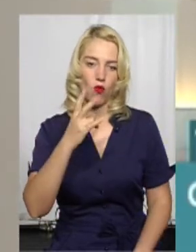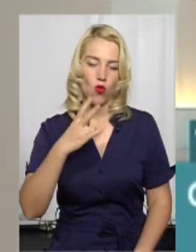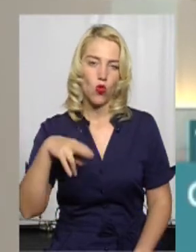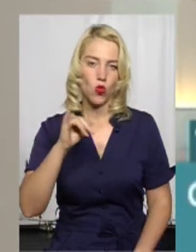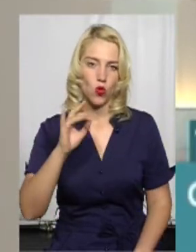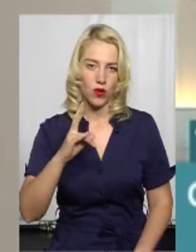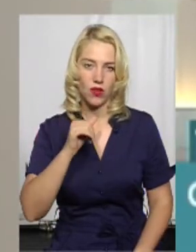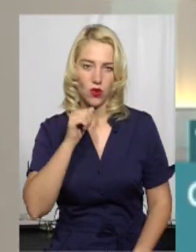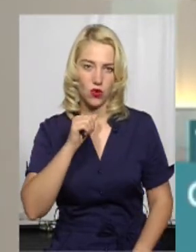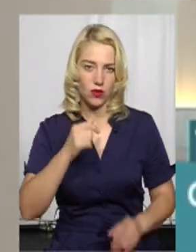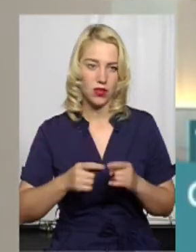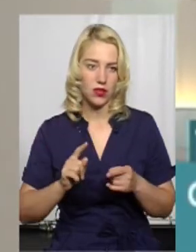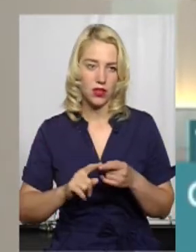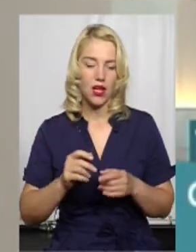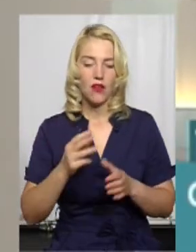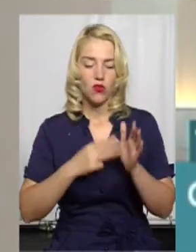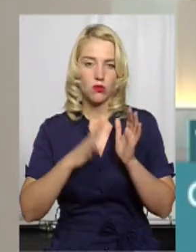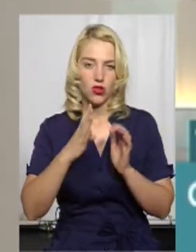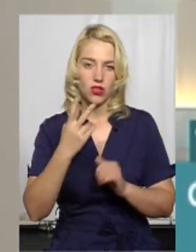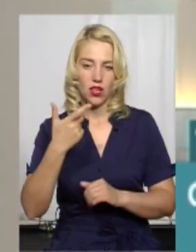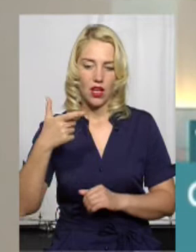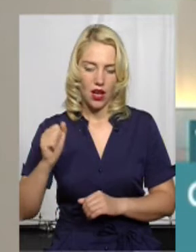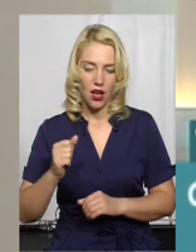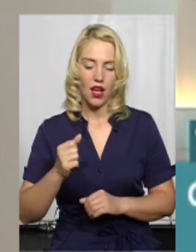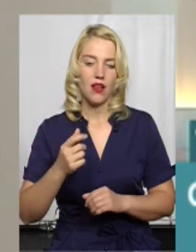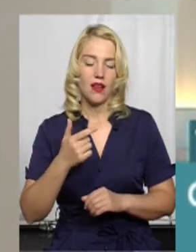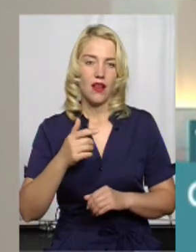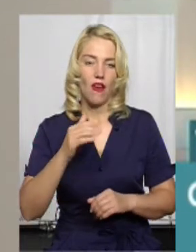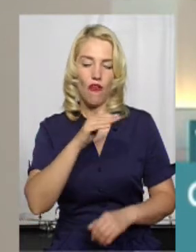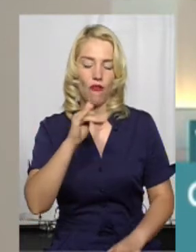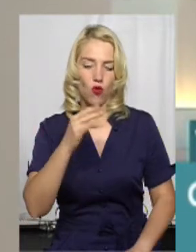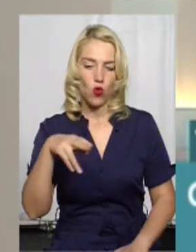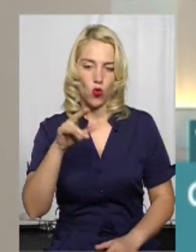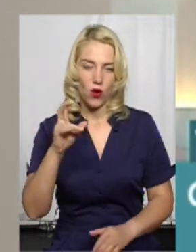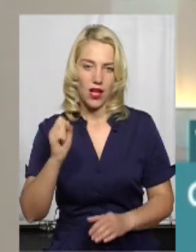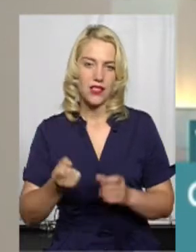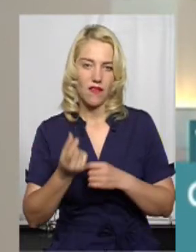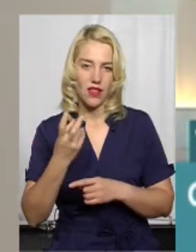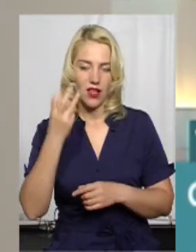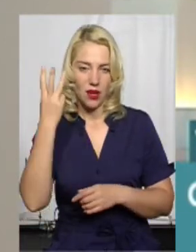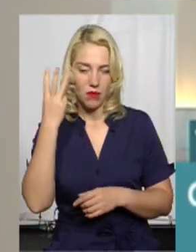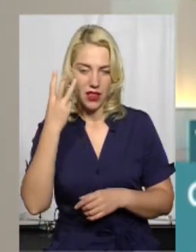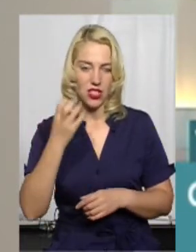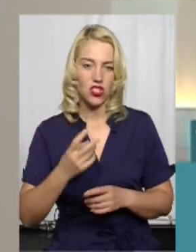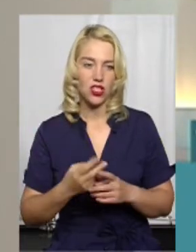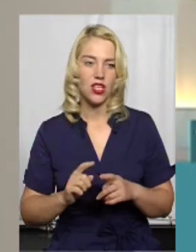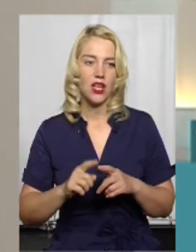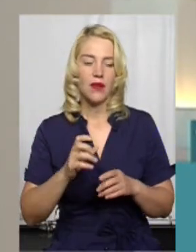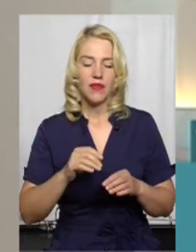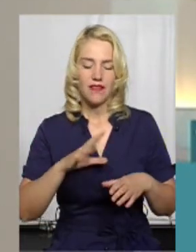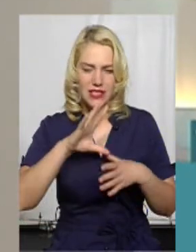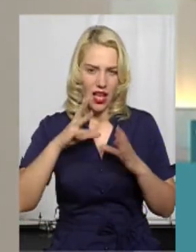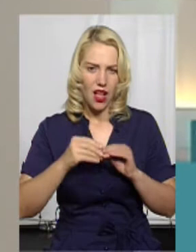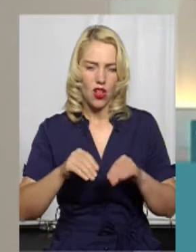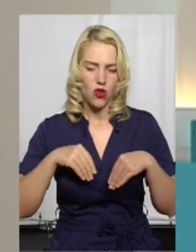84 гектари насаджень фундука з'явились на Хмельниччині за останні 4 роки. А загалом в Україні за останні 2 роки закладка